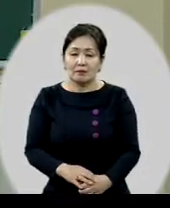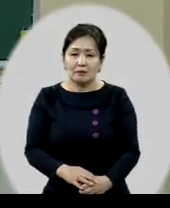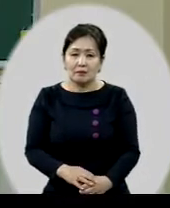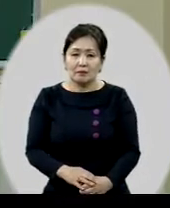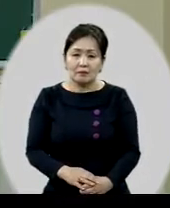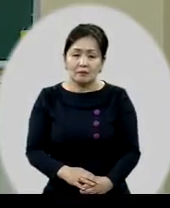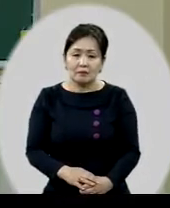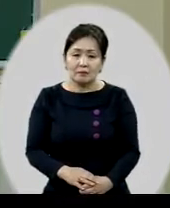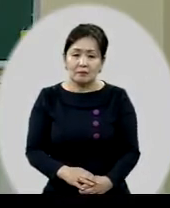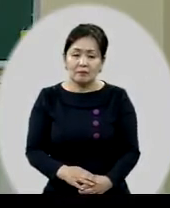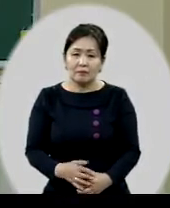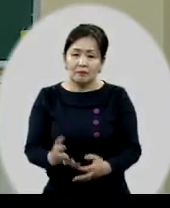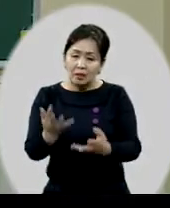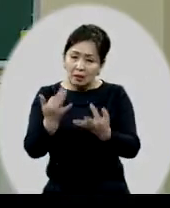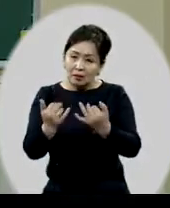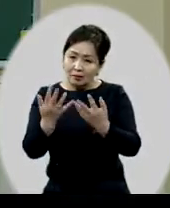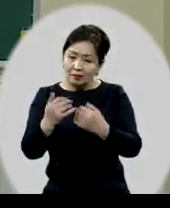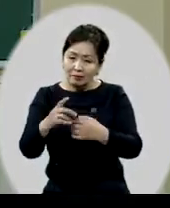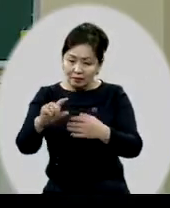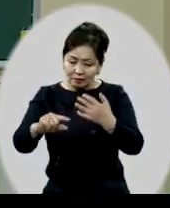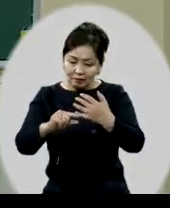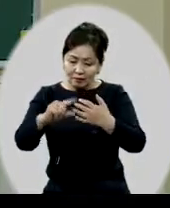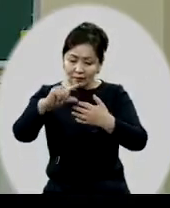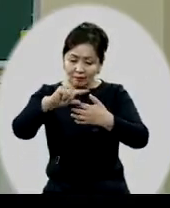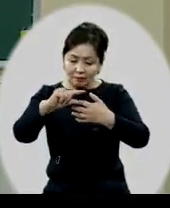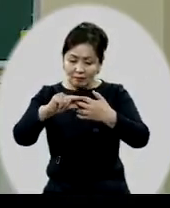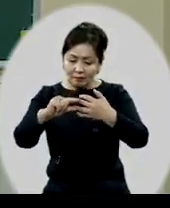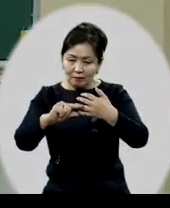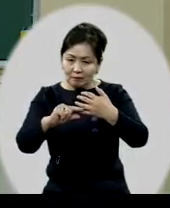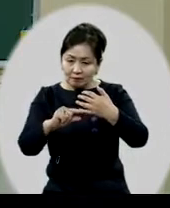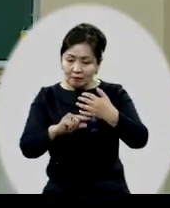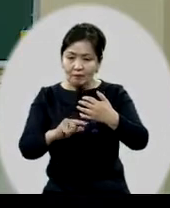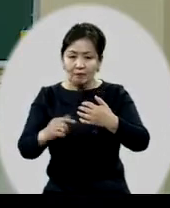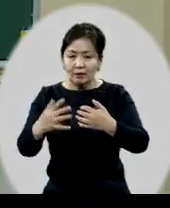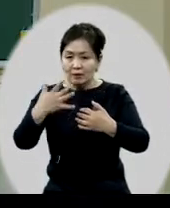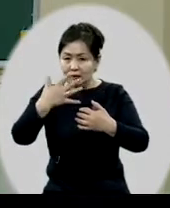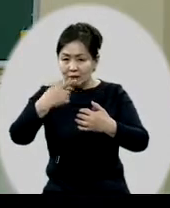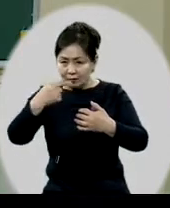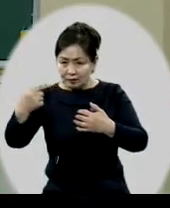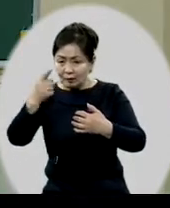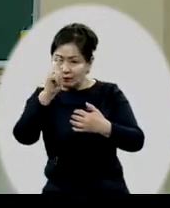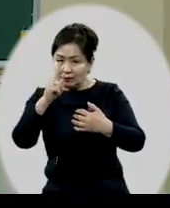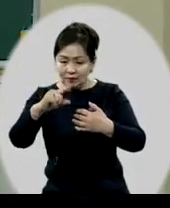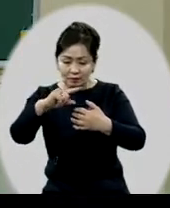Багш нь хитэн хэсгээр басглаа. Сайн байна. Тавны нэг хэсгээ басгасан.